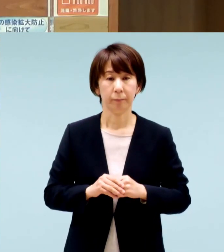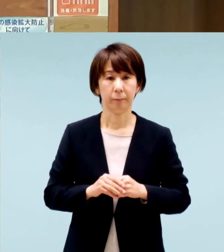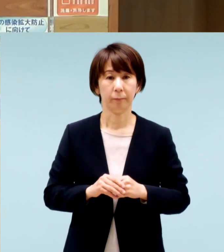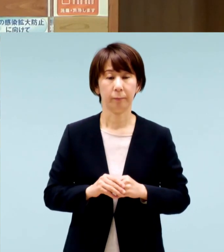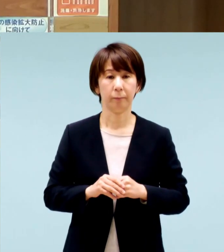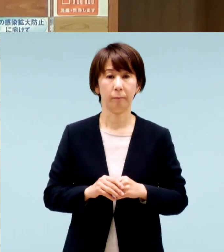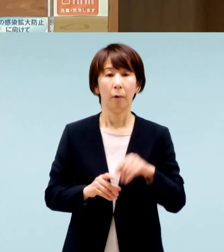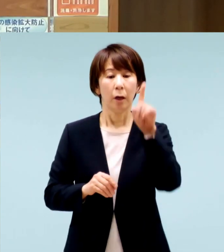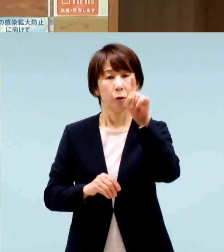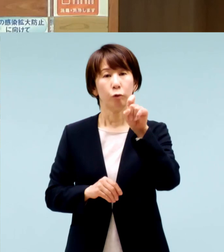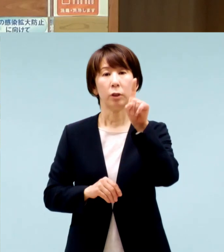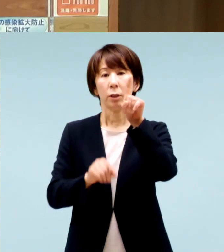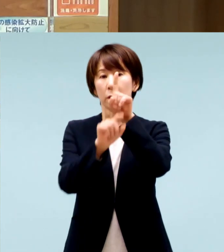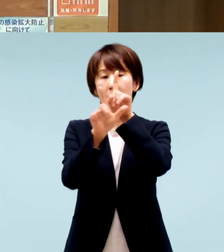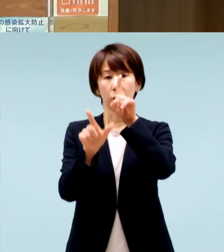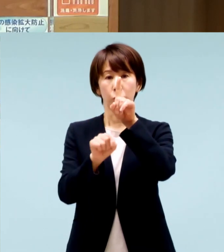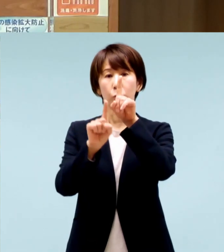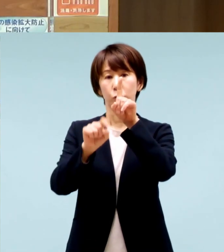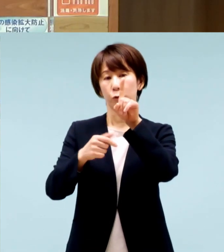16日時点で、